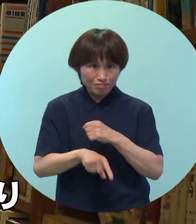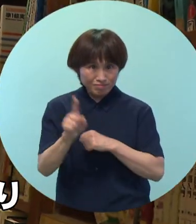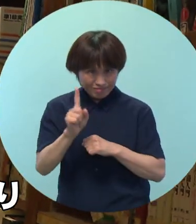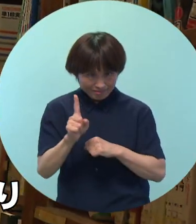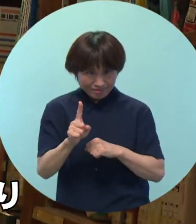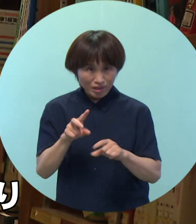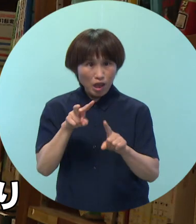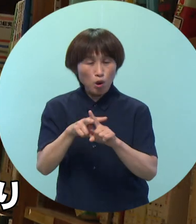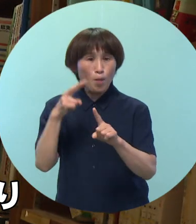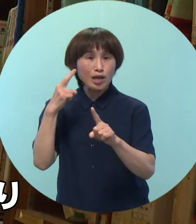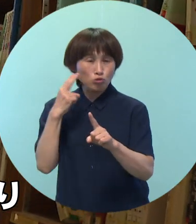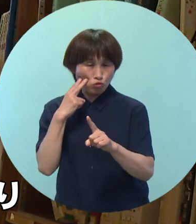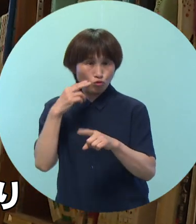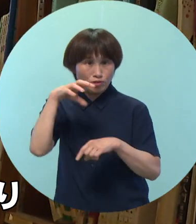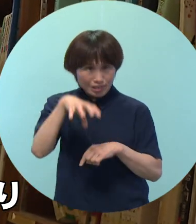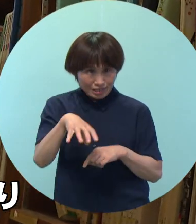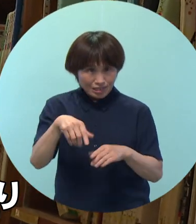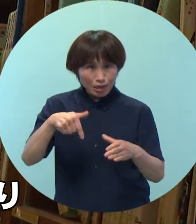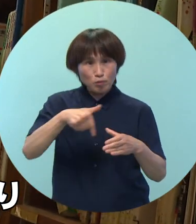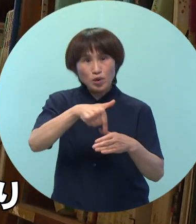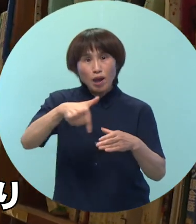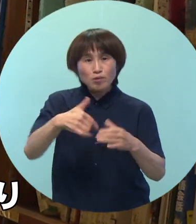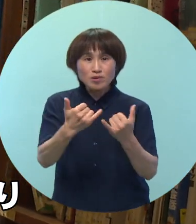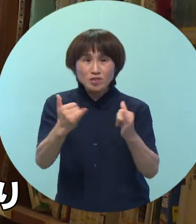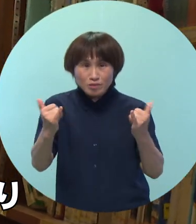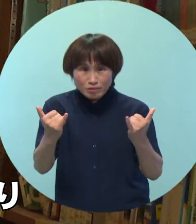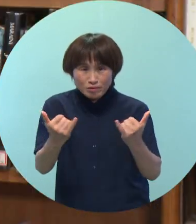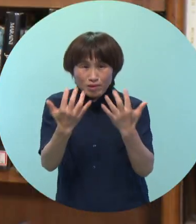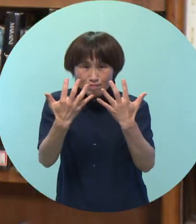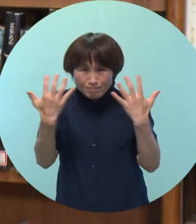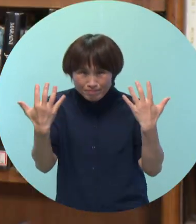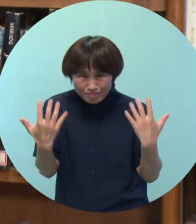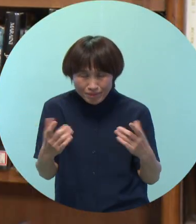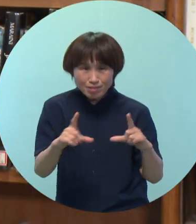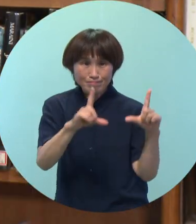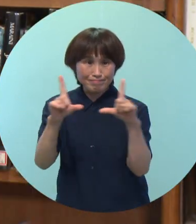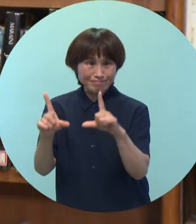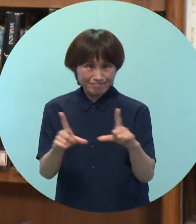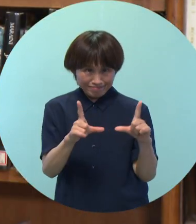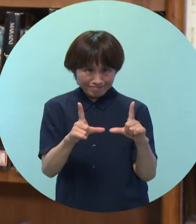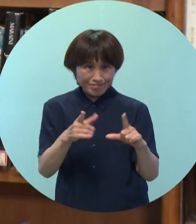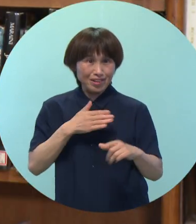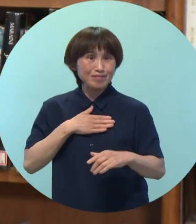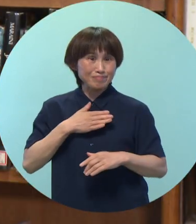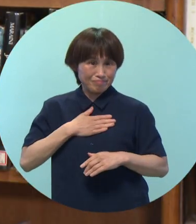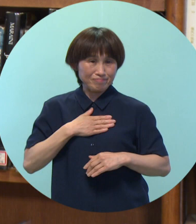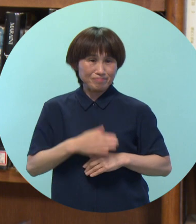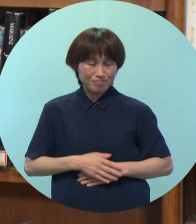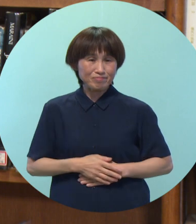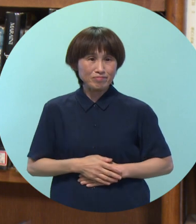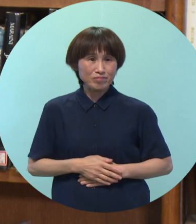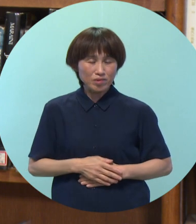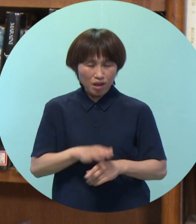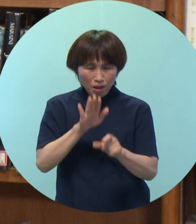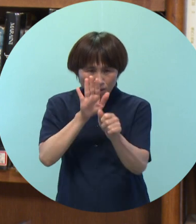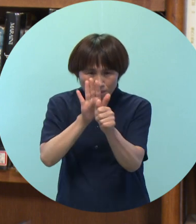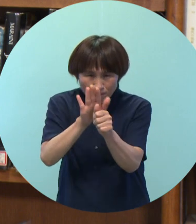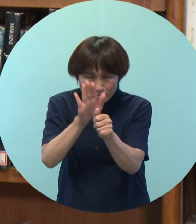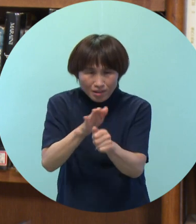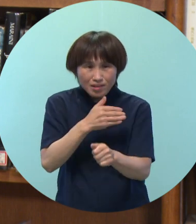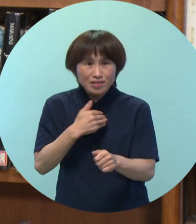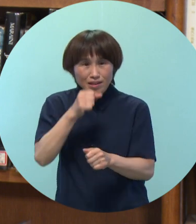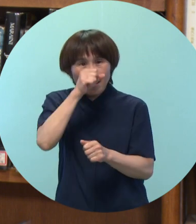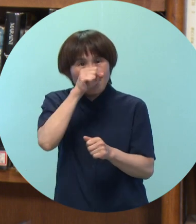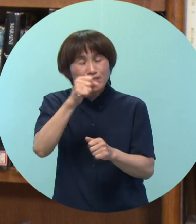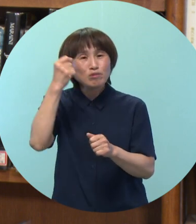松にブラジル人がたくさん住んでいるのを知って、そこの人のためになれればと思